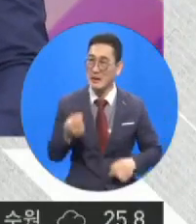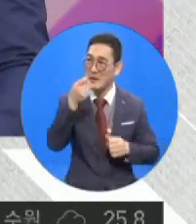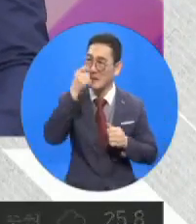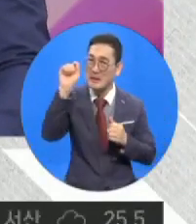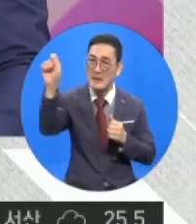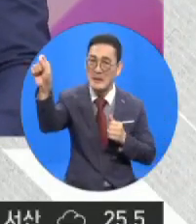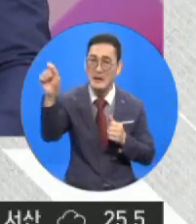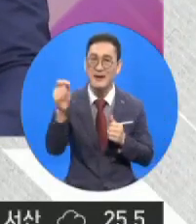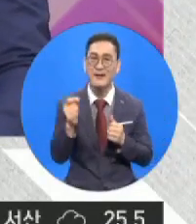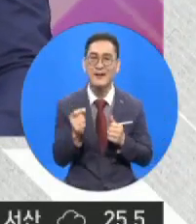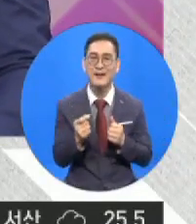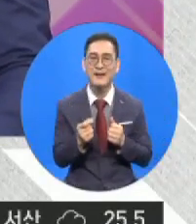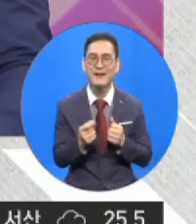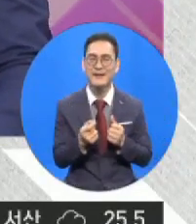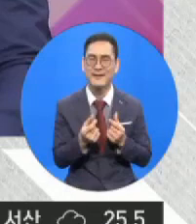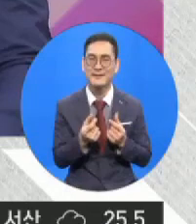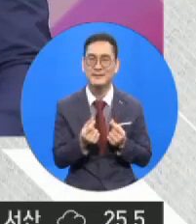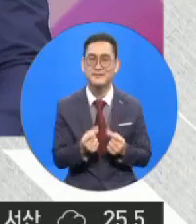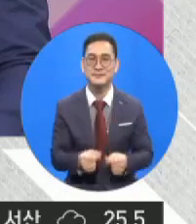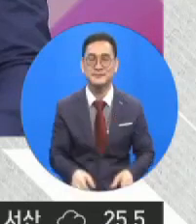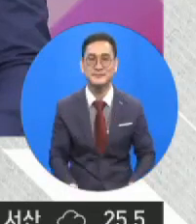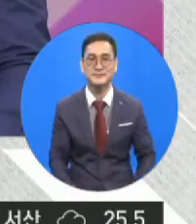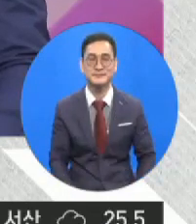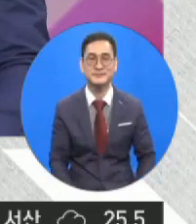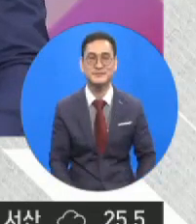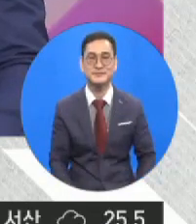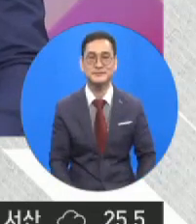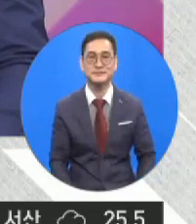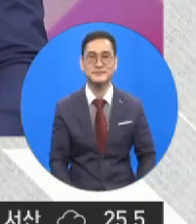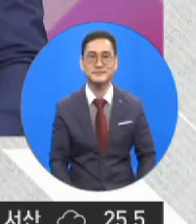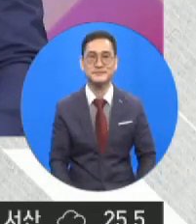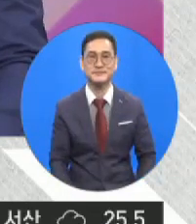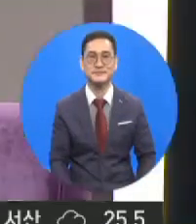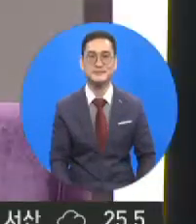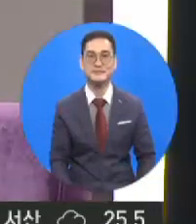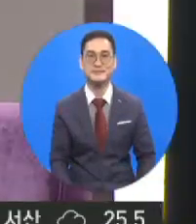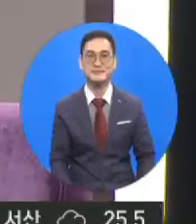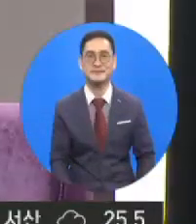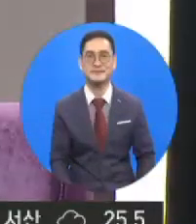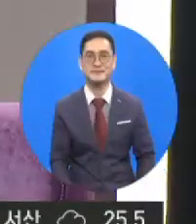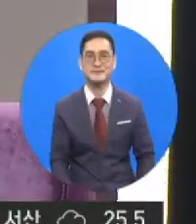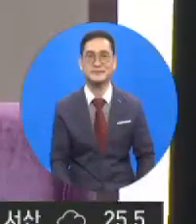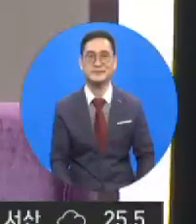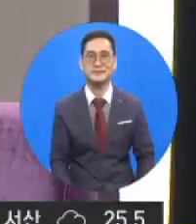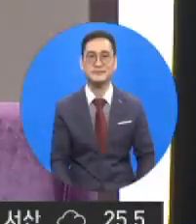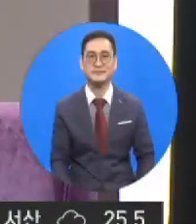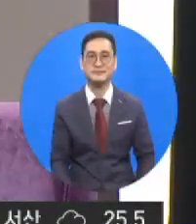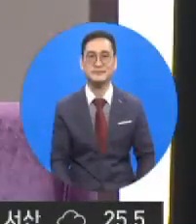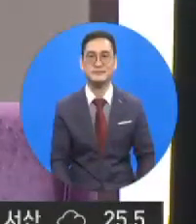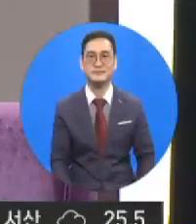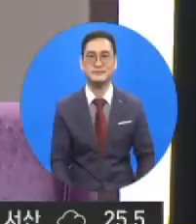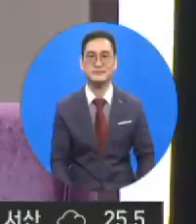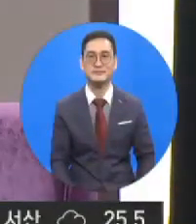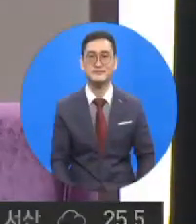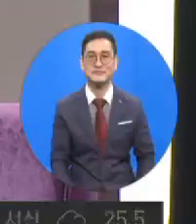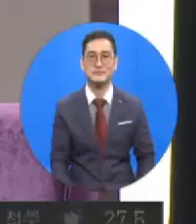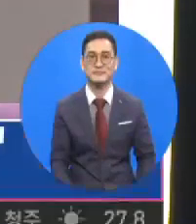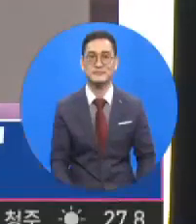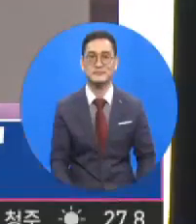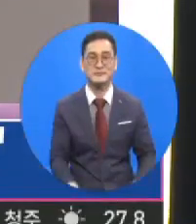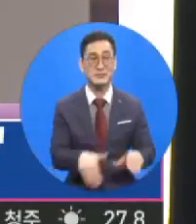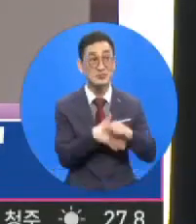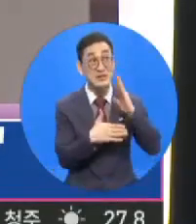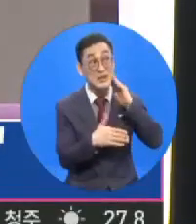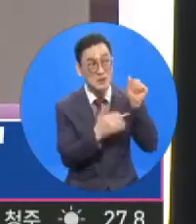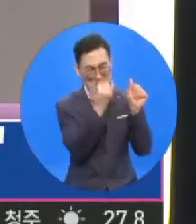오늘 많은 조간신문들이 꽂고 있어요. 굉장히 좀 미묘하죠? 좀 미묘하죠. 아무래도 이제 뭐 김남국 의원이 좀뭐 친문 성향이